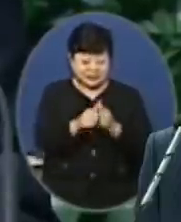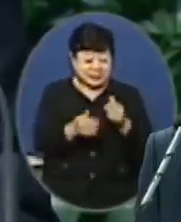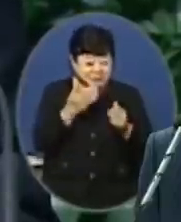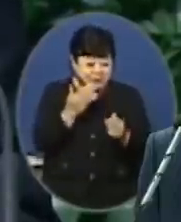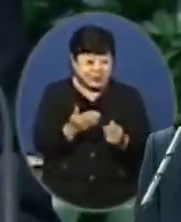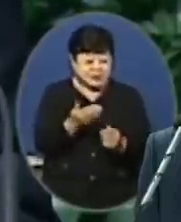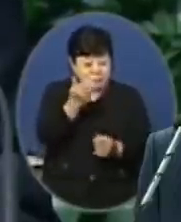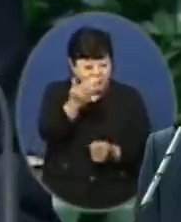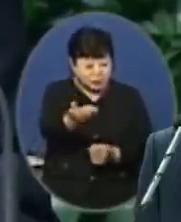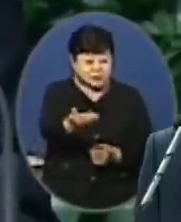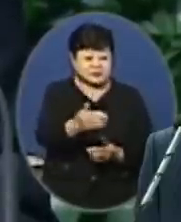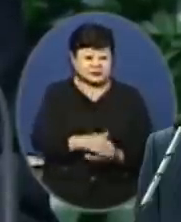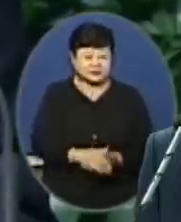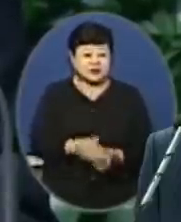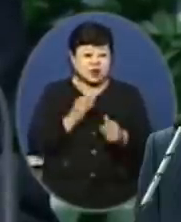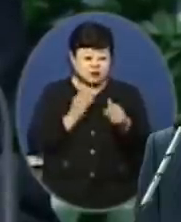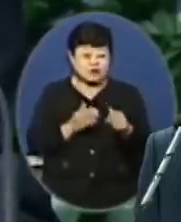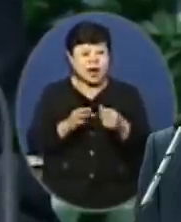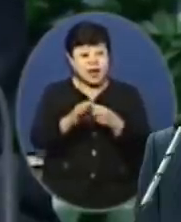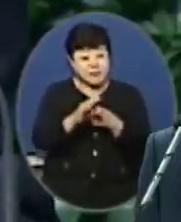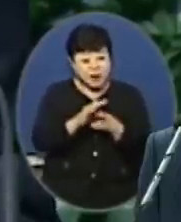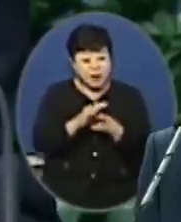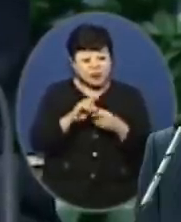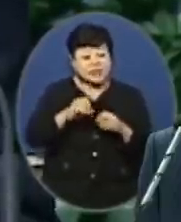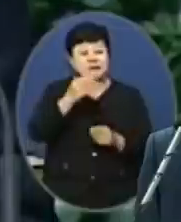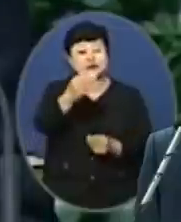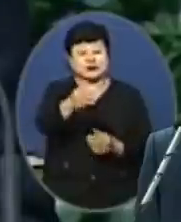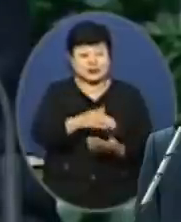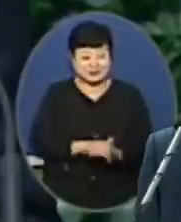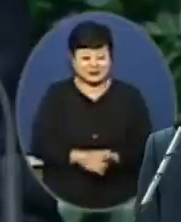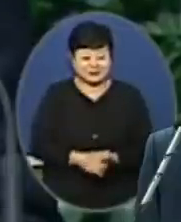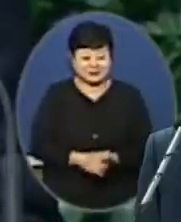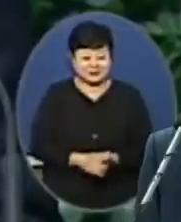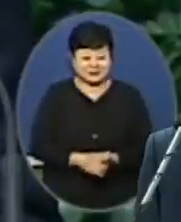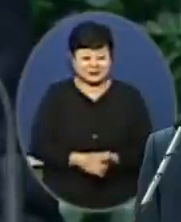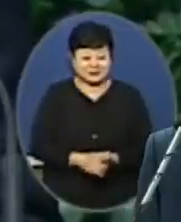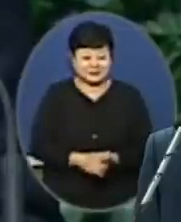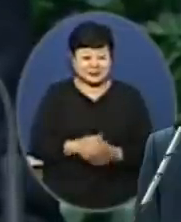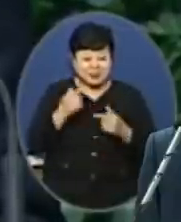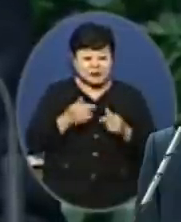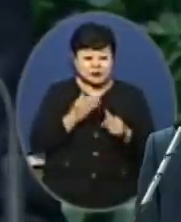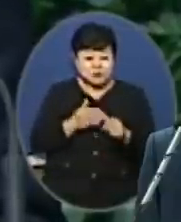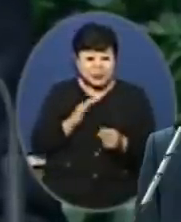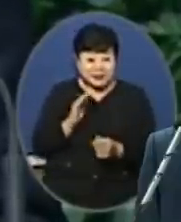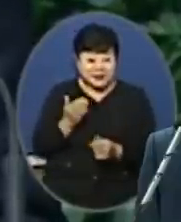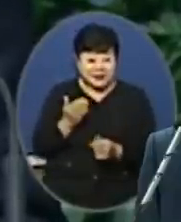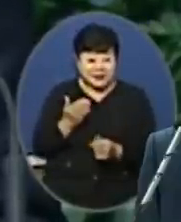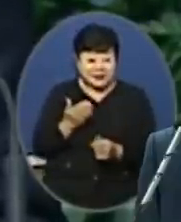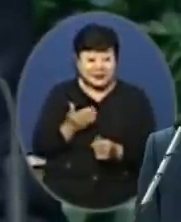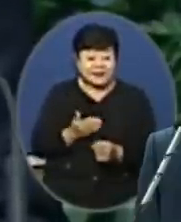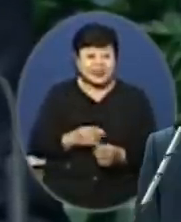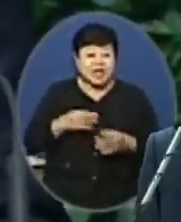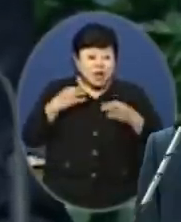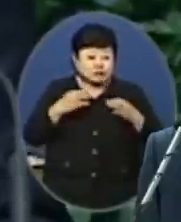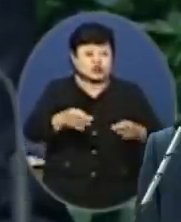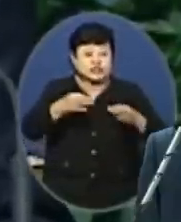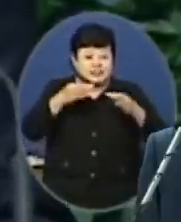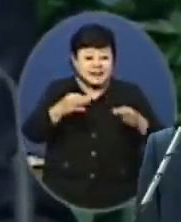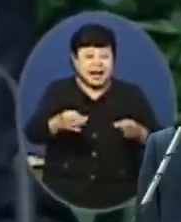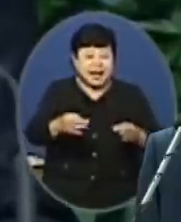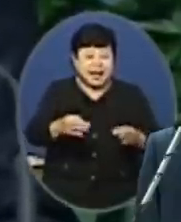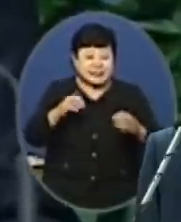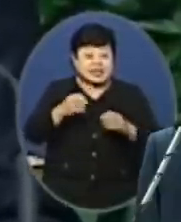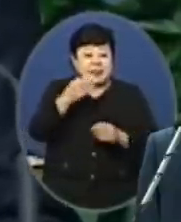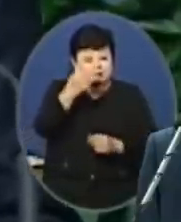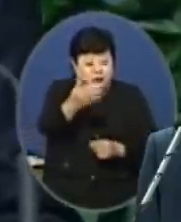하나님은 여러분이 구하면 응답해 주시는 것입니다. 반드시 구해야 돼요. 너희는 내게 부르짖어라. 내가